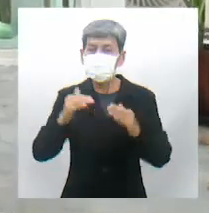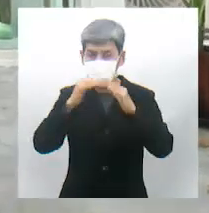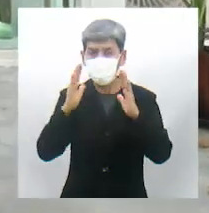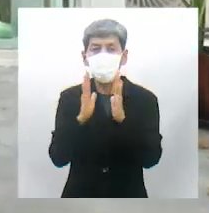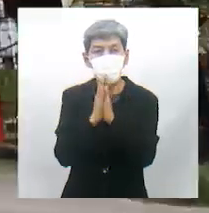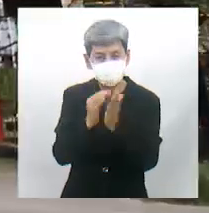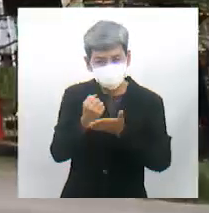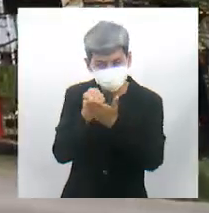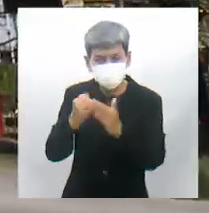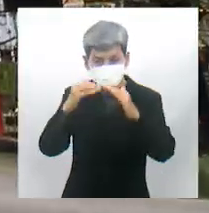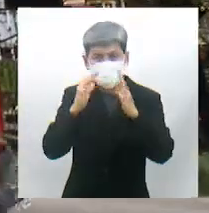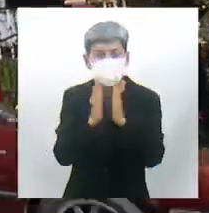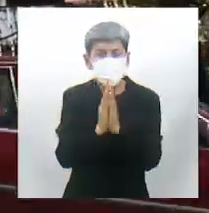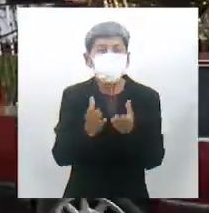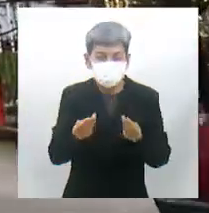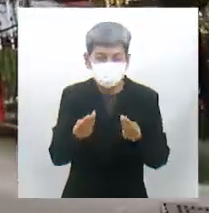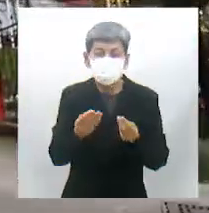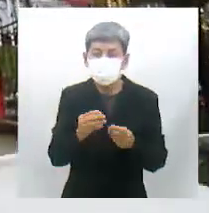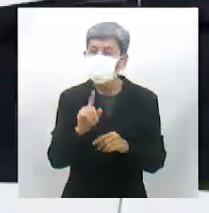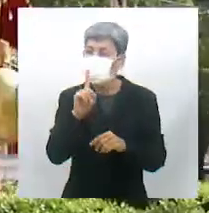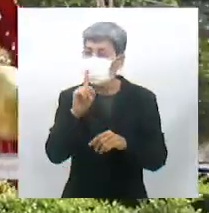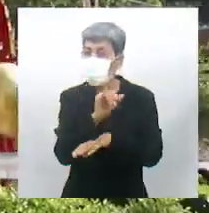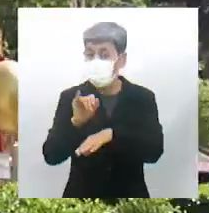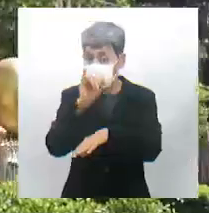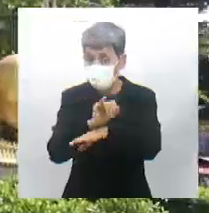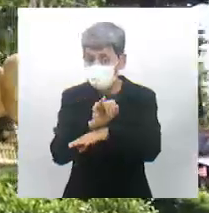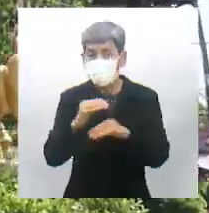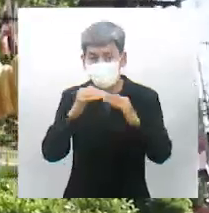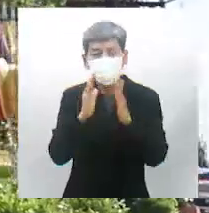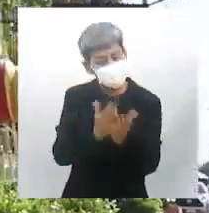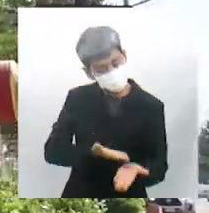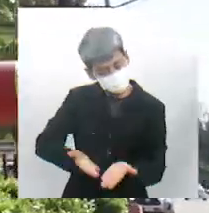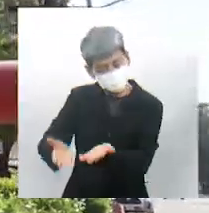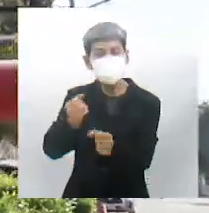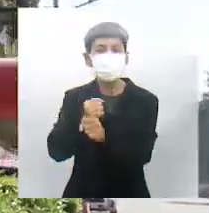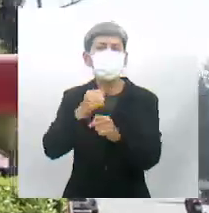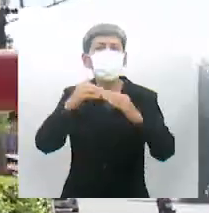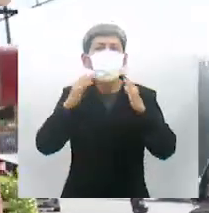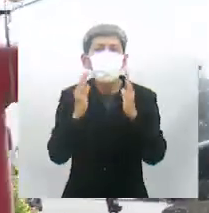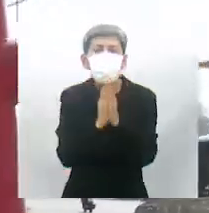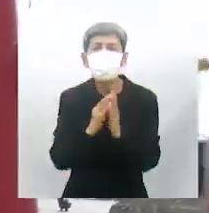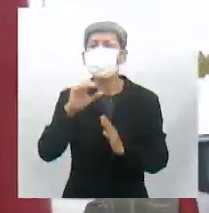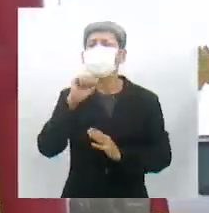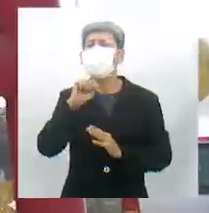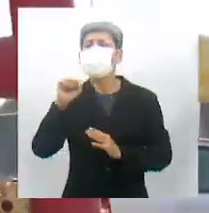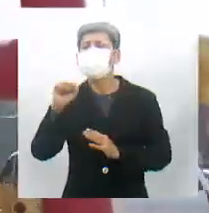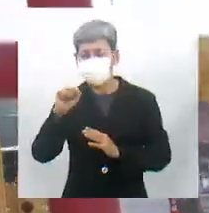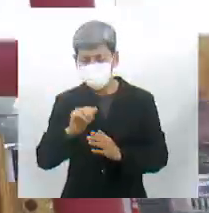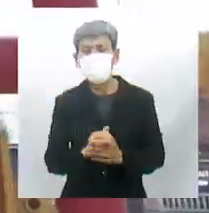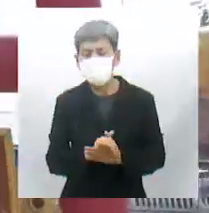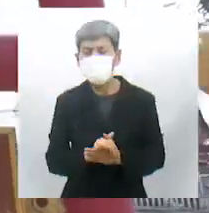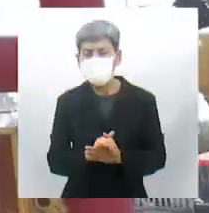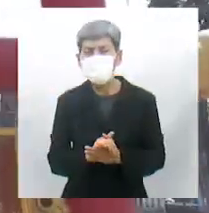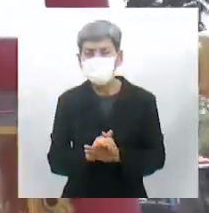ด ใช่ครับตรงนี้เป็นเนื้อที่1ไร่ครับพระอาจารย์ให้ใช้สถานที่ตรงนี้ครับ วัดอะไรครับ วัดแสงสรรครับ วัดแสงสร